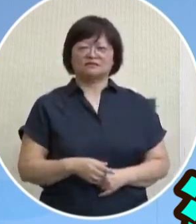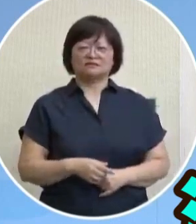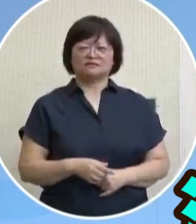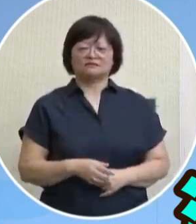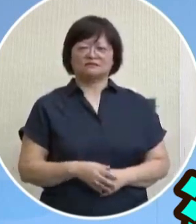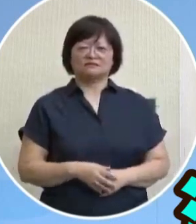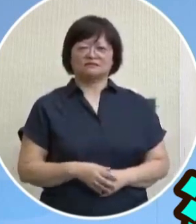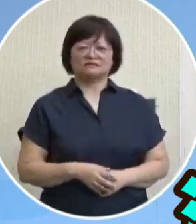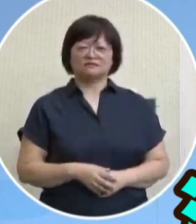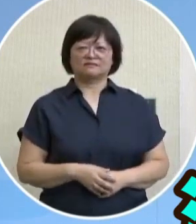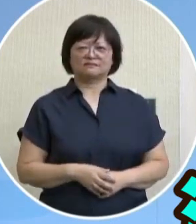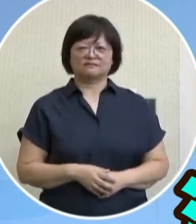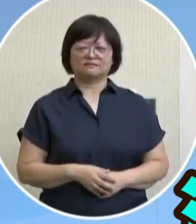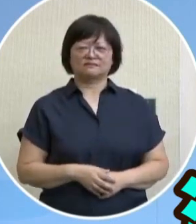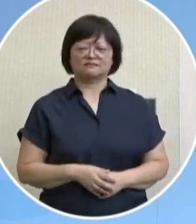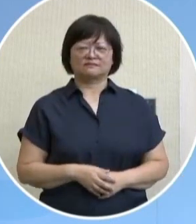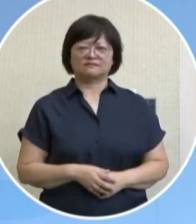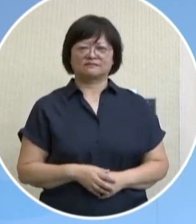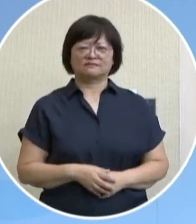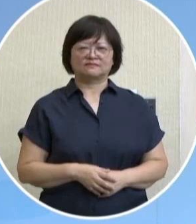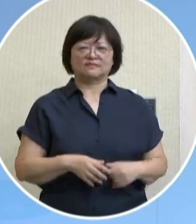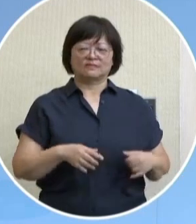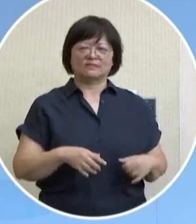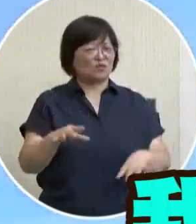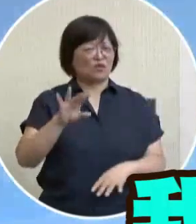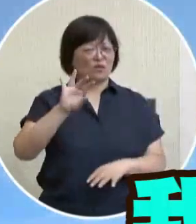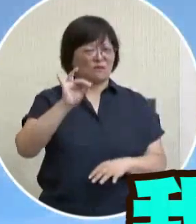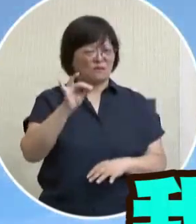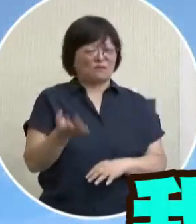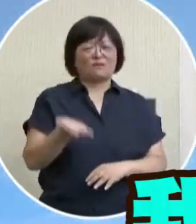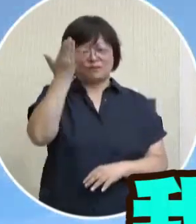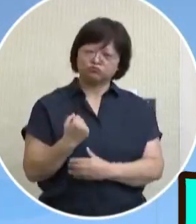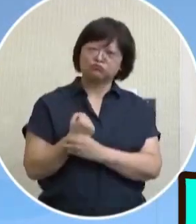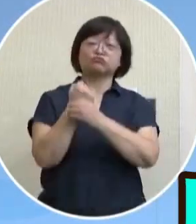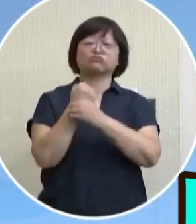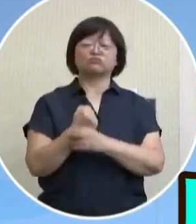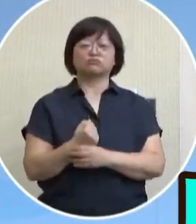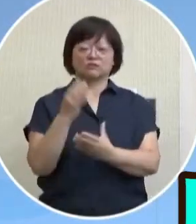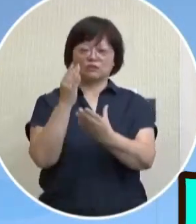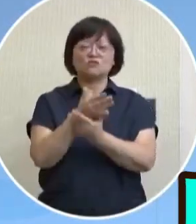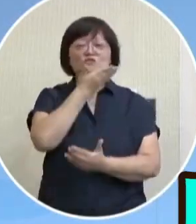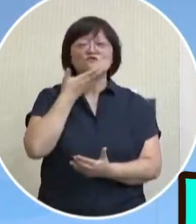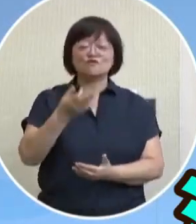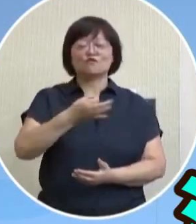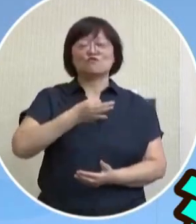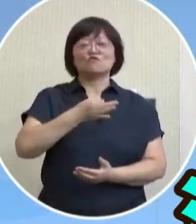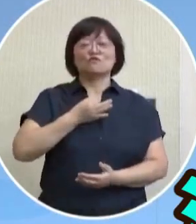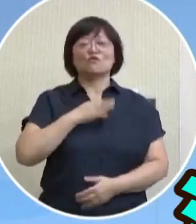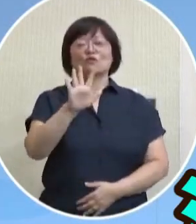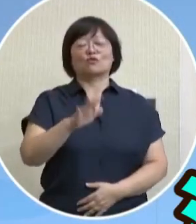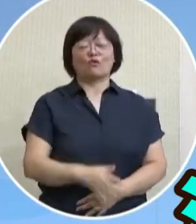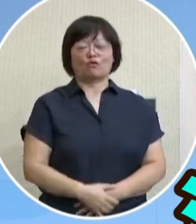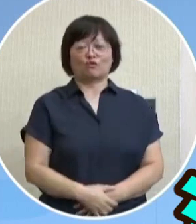他本身有将近百万个股东，不是其中一个股东，所以他如果要没